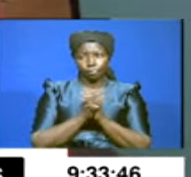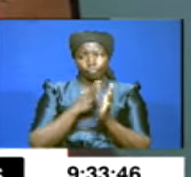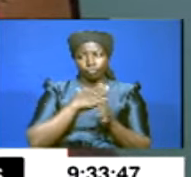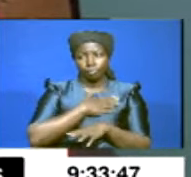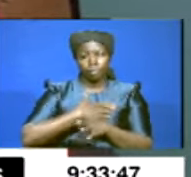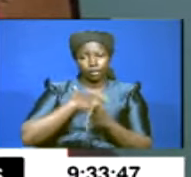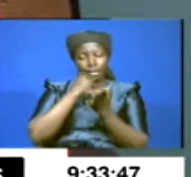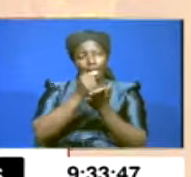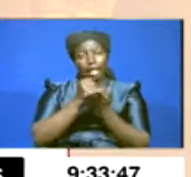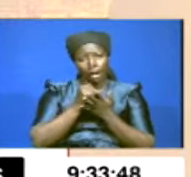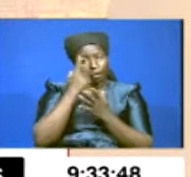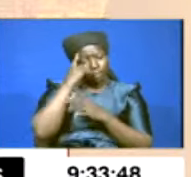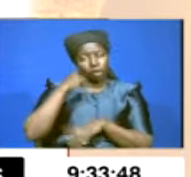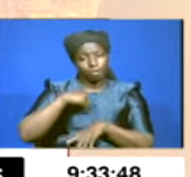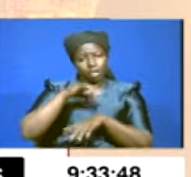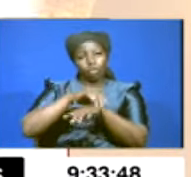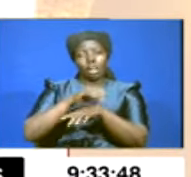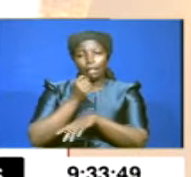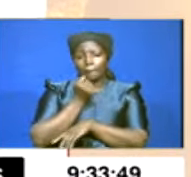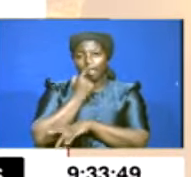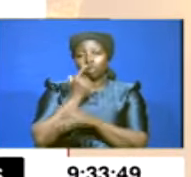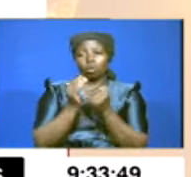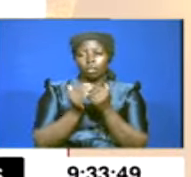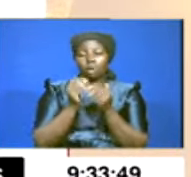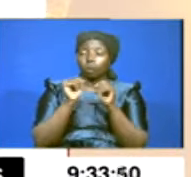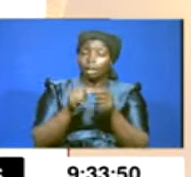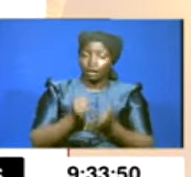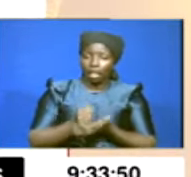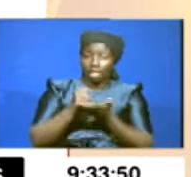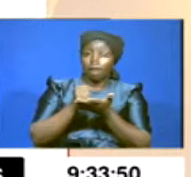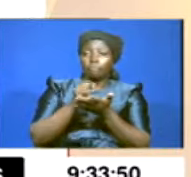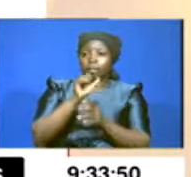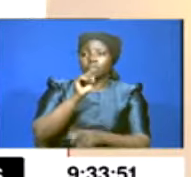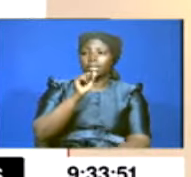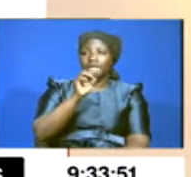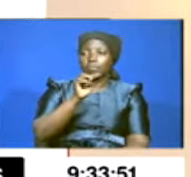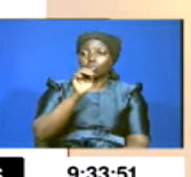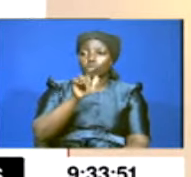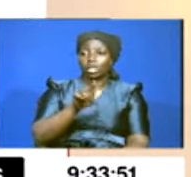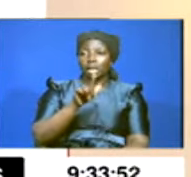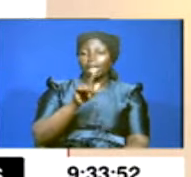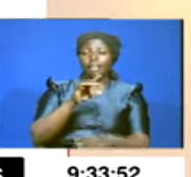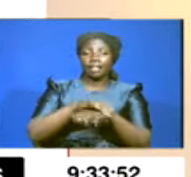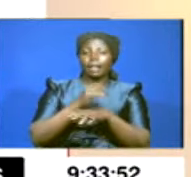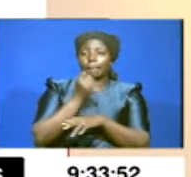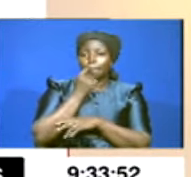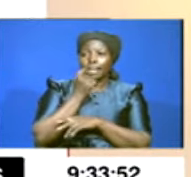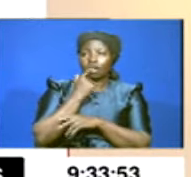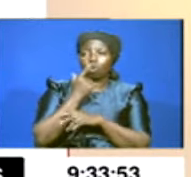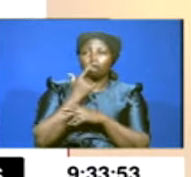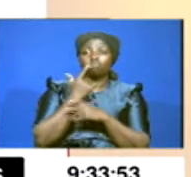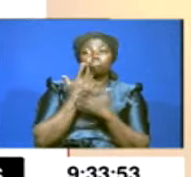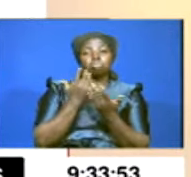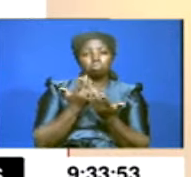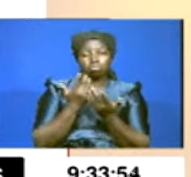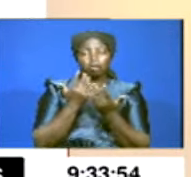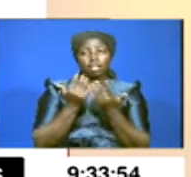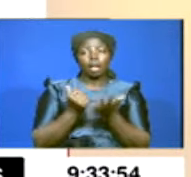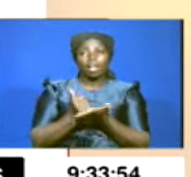mnisaidie niweze kukimbia matibabu. You can help Samuel Wanje seek medical attention in India by sending your financial assistance